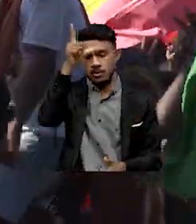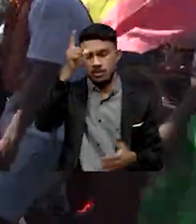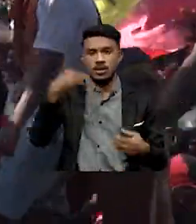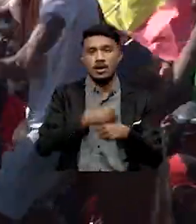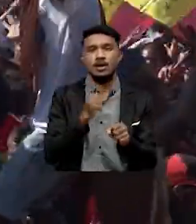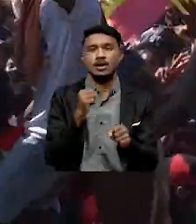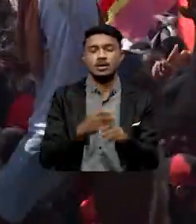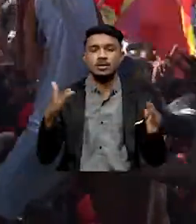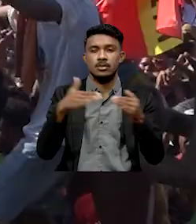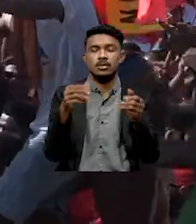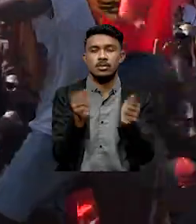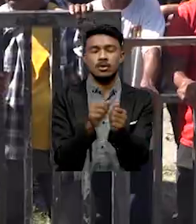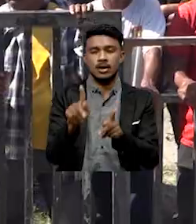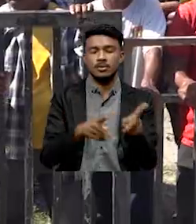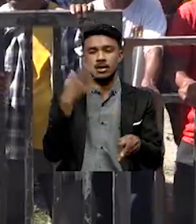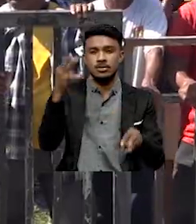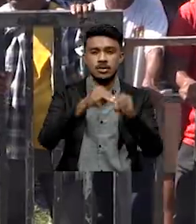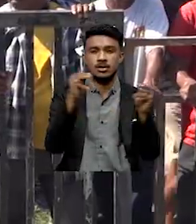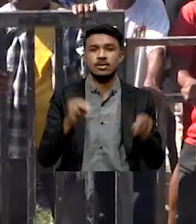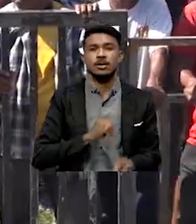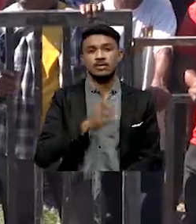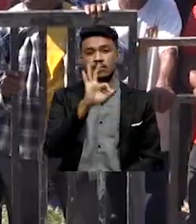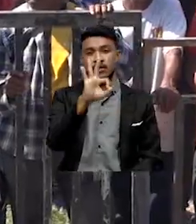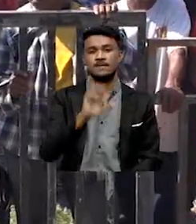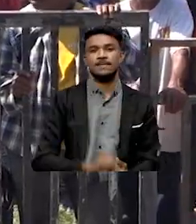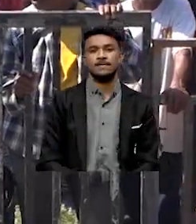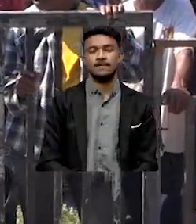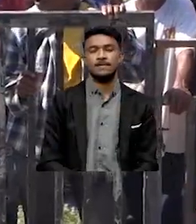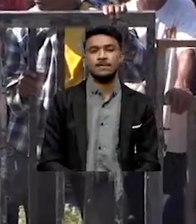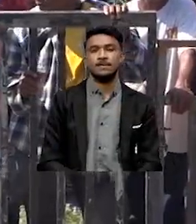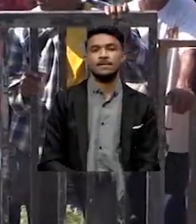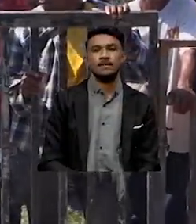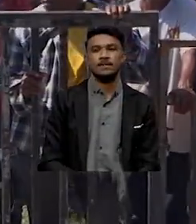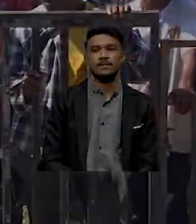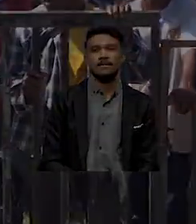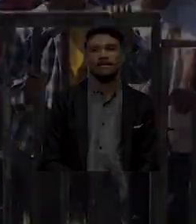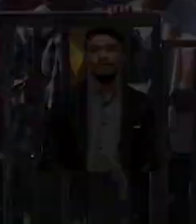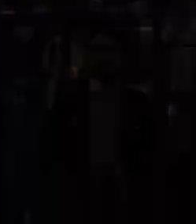dialogu hokom di dari sira ia munisipi Manufahi. Agustinio da Costa, Dilma Sujeti, GMN.